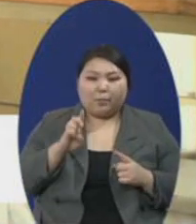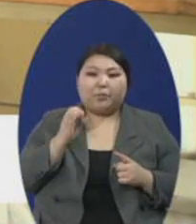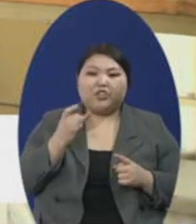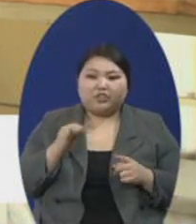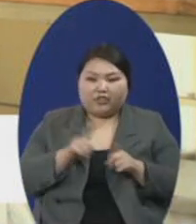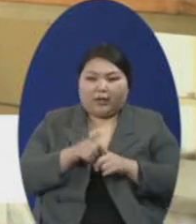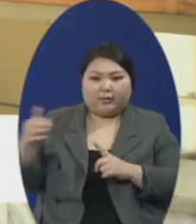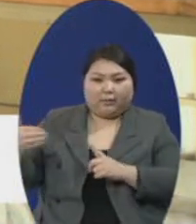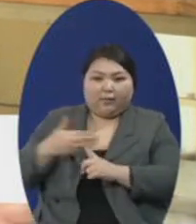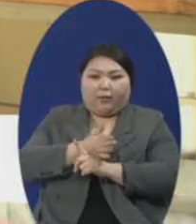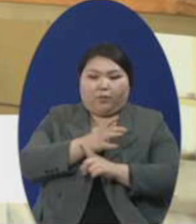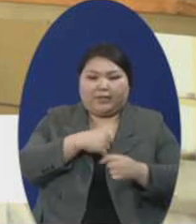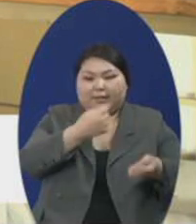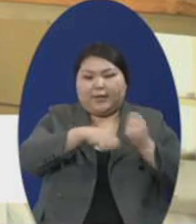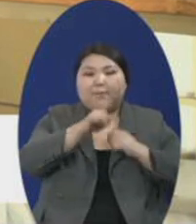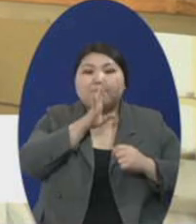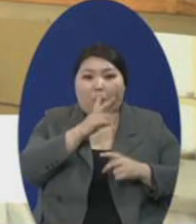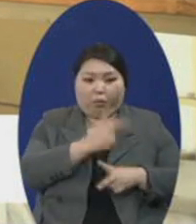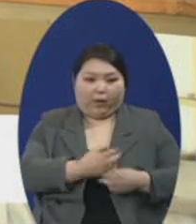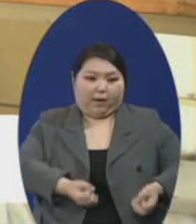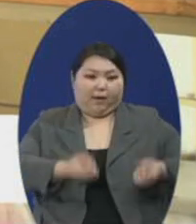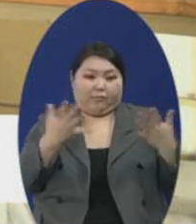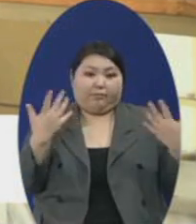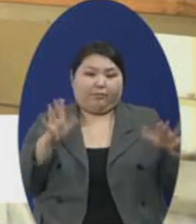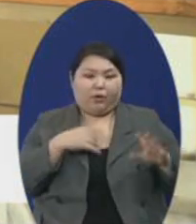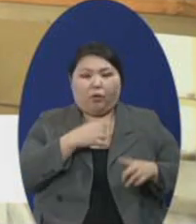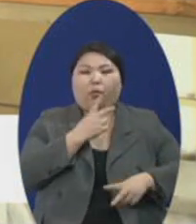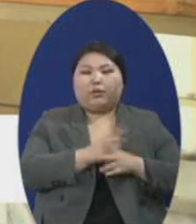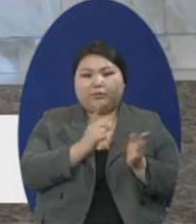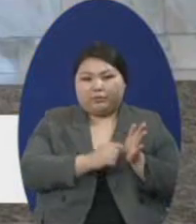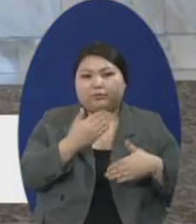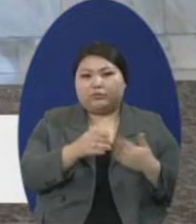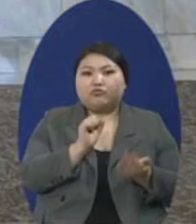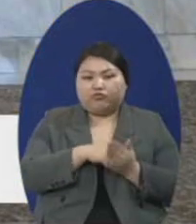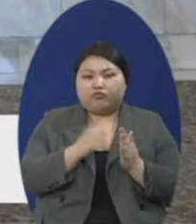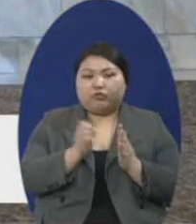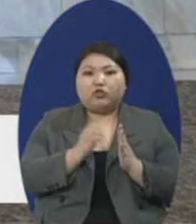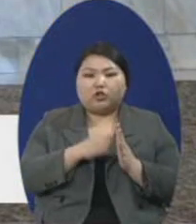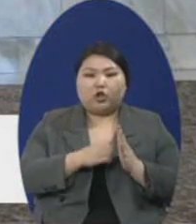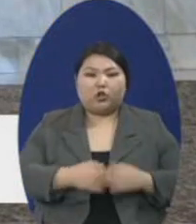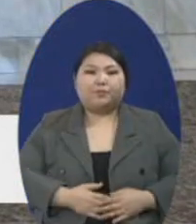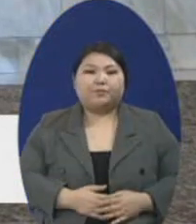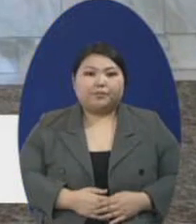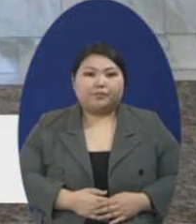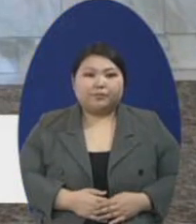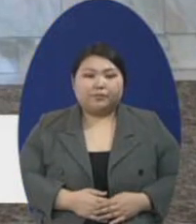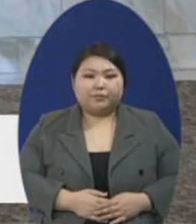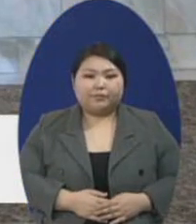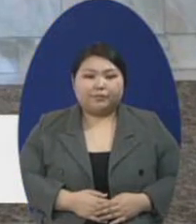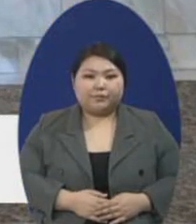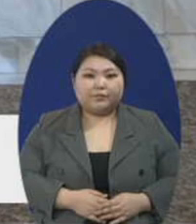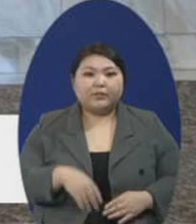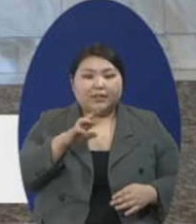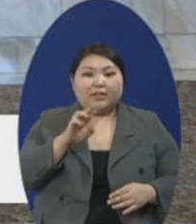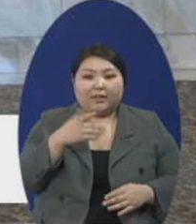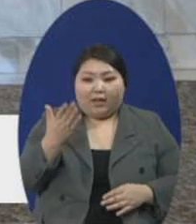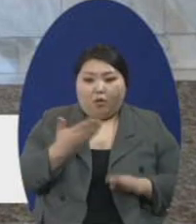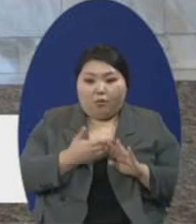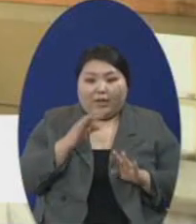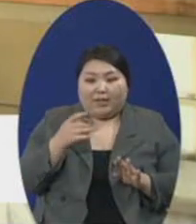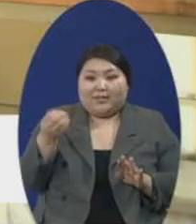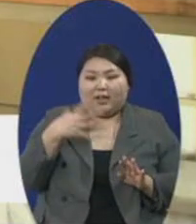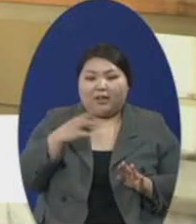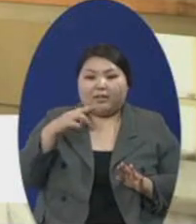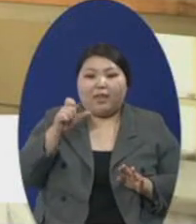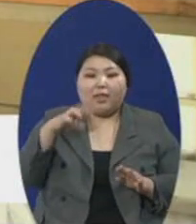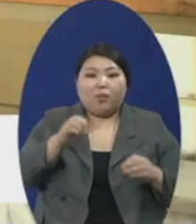зорилготой байна. Хууль нэгд гарсан. Тэгэхээр хуулийн хэрэгжүүлж бид үтцгийн асуудлыг шийдэж явж байгаа. Тийм яг таны хэлж байгаа бид